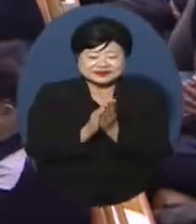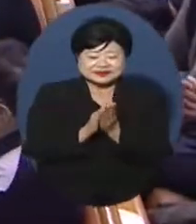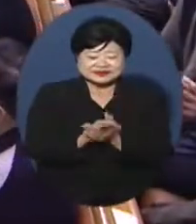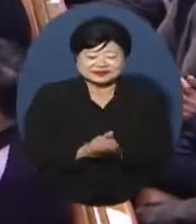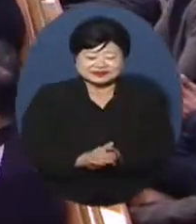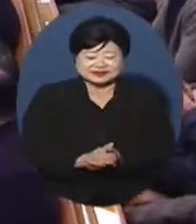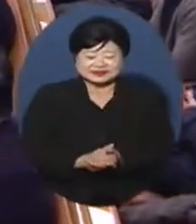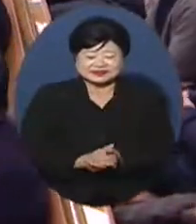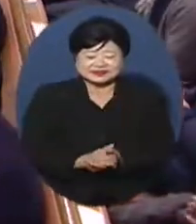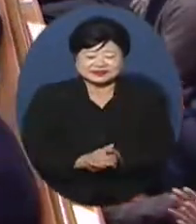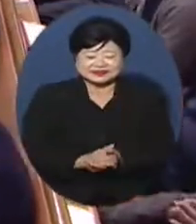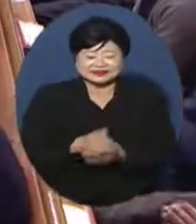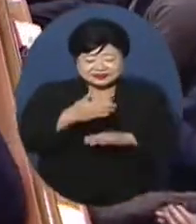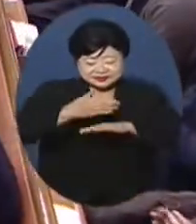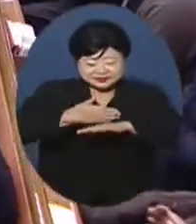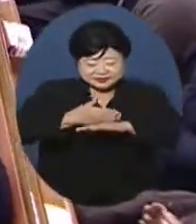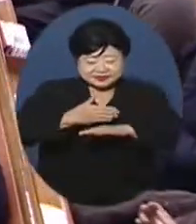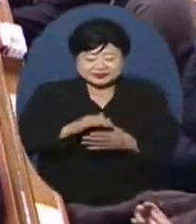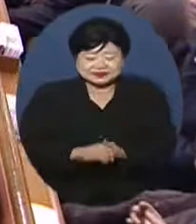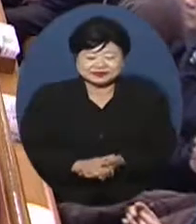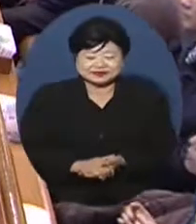한말씀 3 3